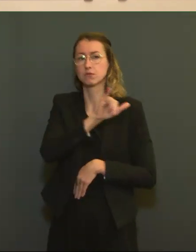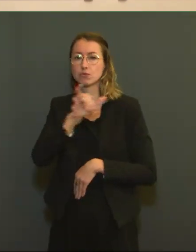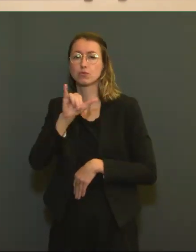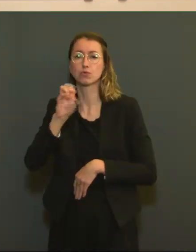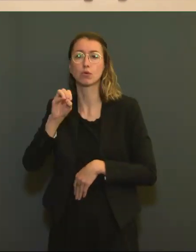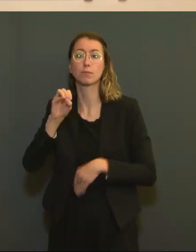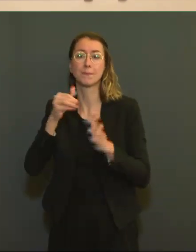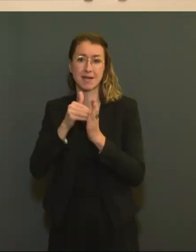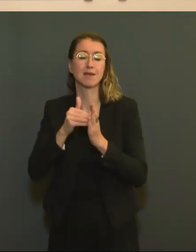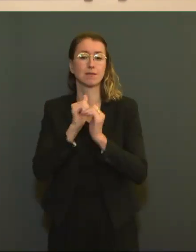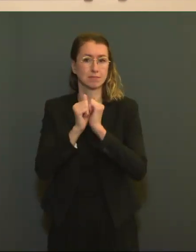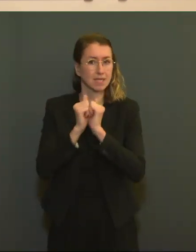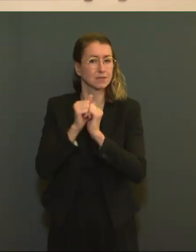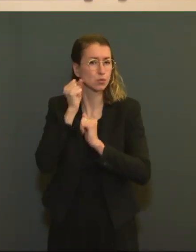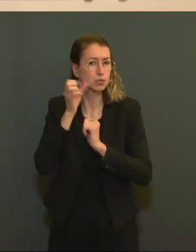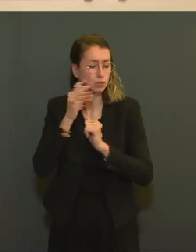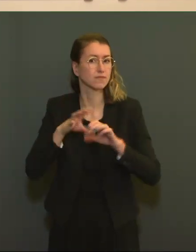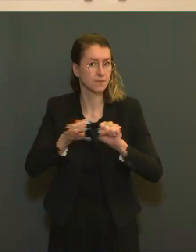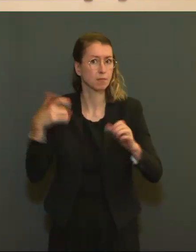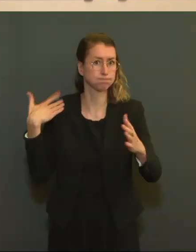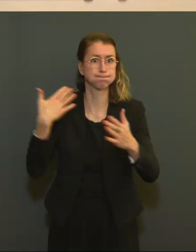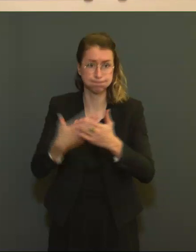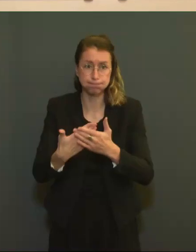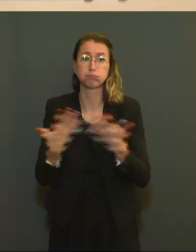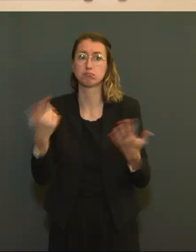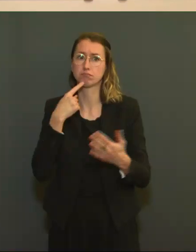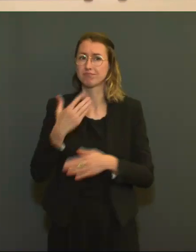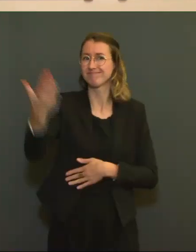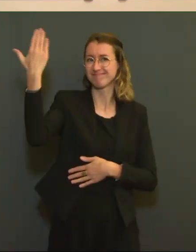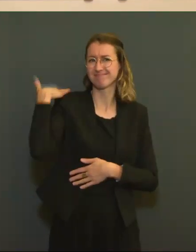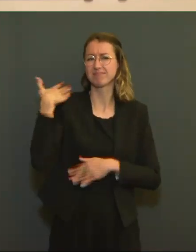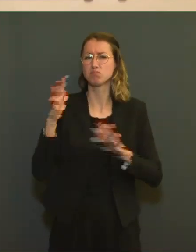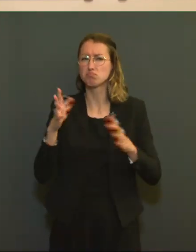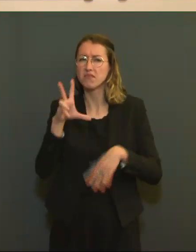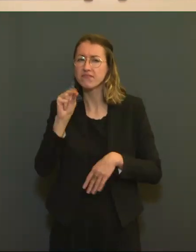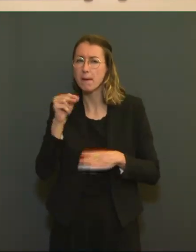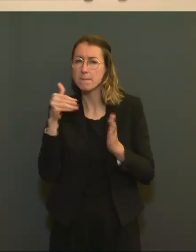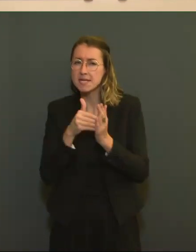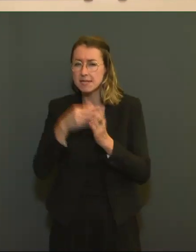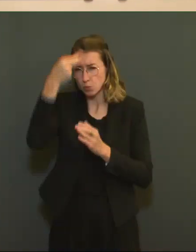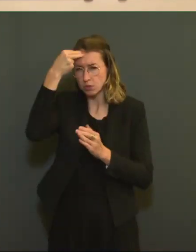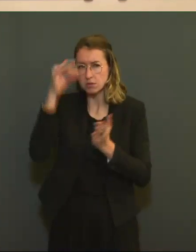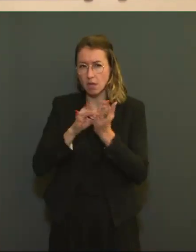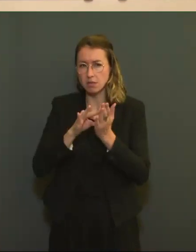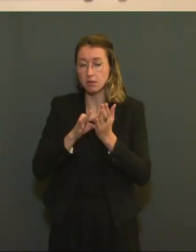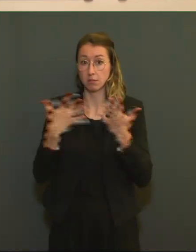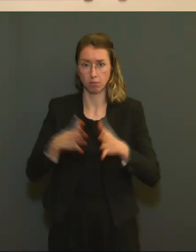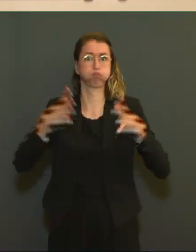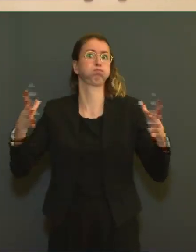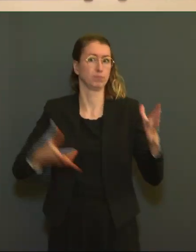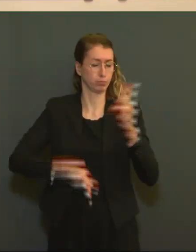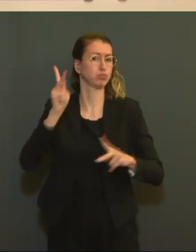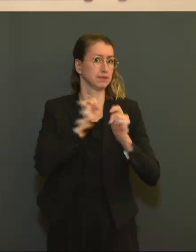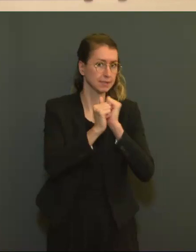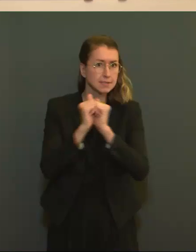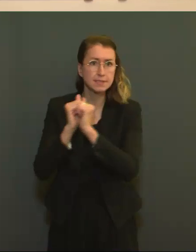par jour, ce qui est plus encore que les 20 000 tests que nous avions au courant du mois d'août, nettement plus que ce qu'on pouvait pratiquer bien sûr durant